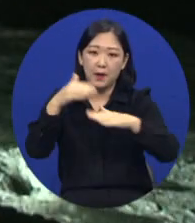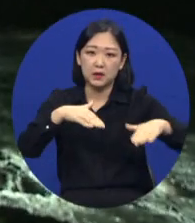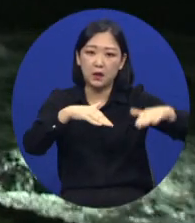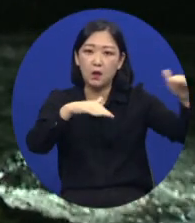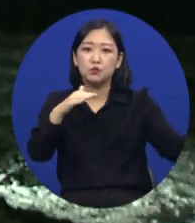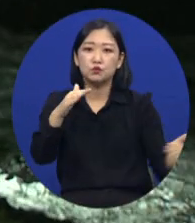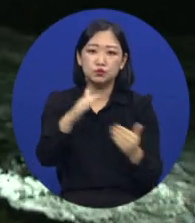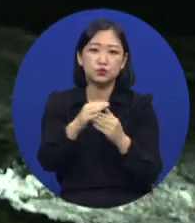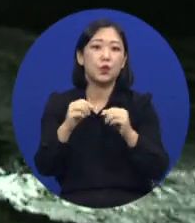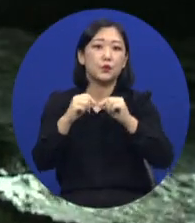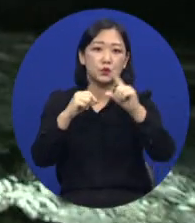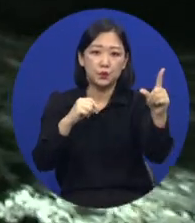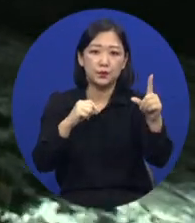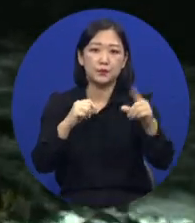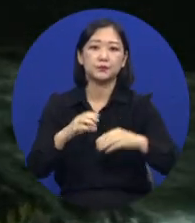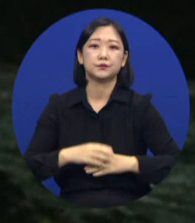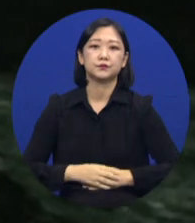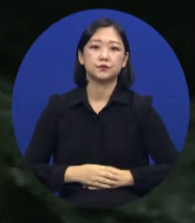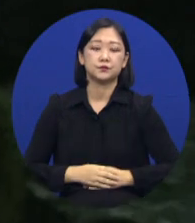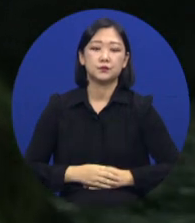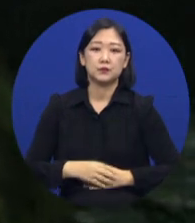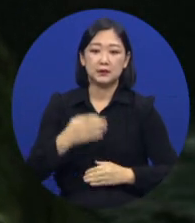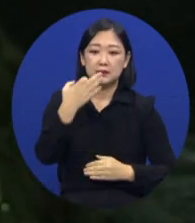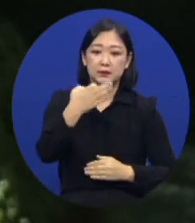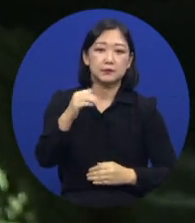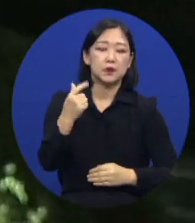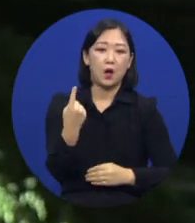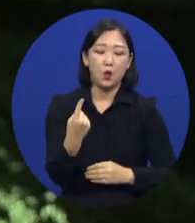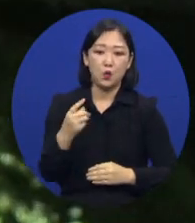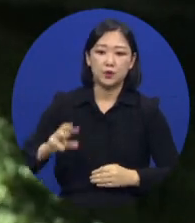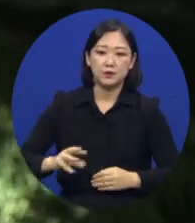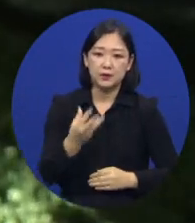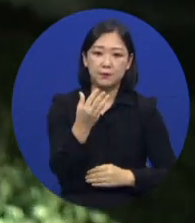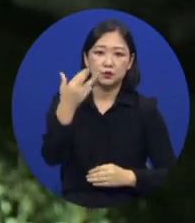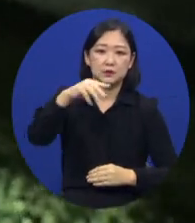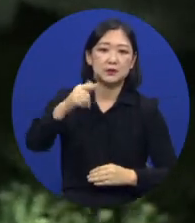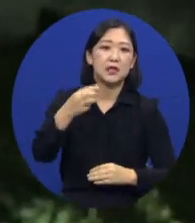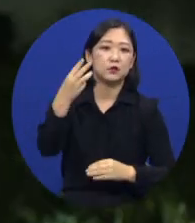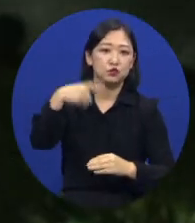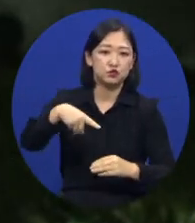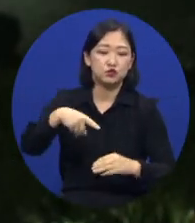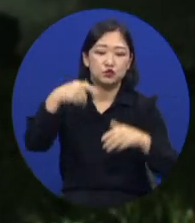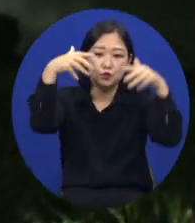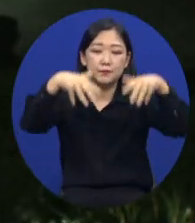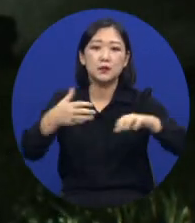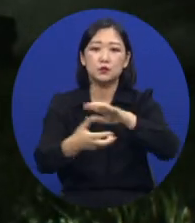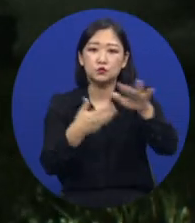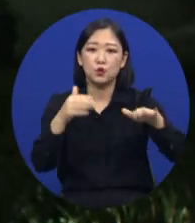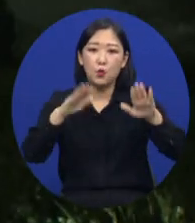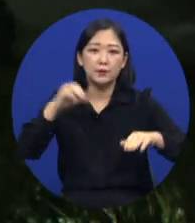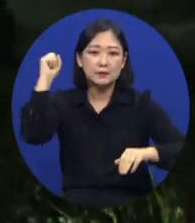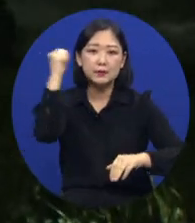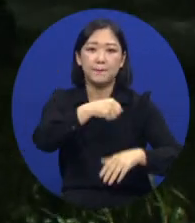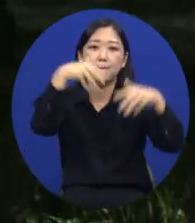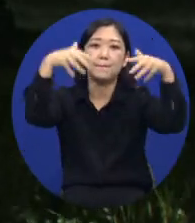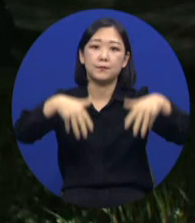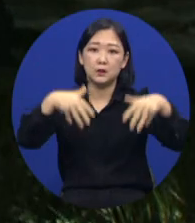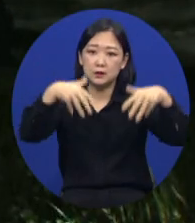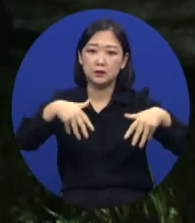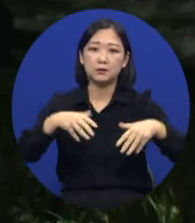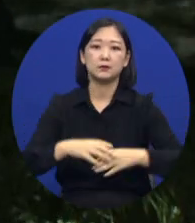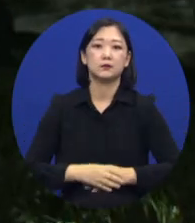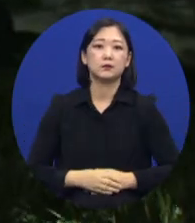물결이 비교적 높게 일고 있습니다. 제14호 태풍 찬투 앞부분에 형성된 비구름은 오늘 새벽까지 물폭탄을